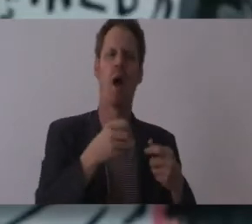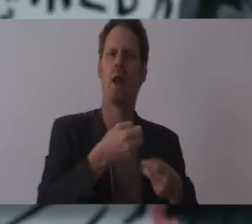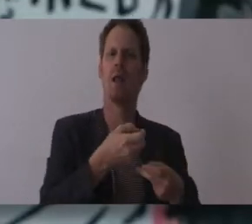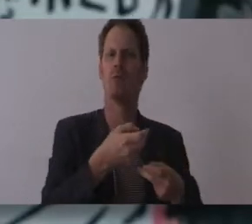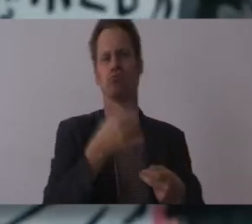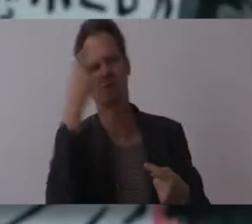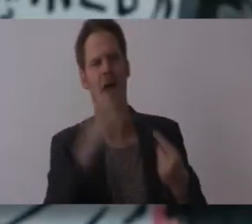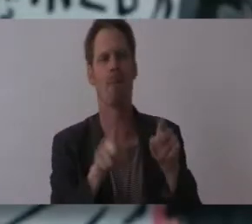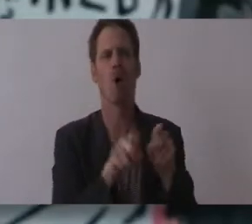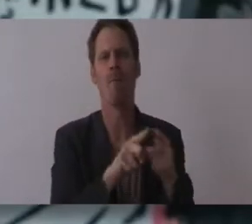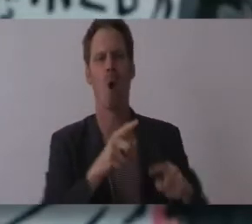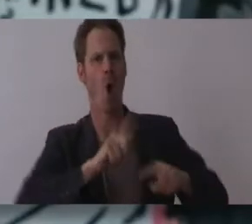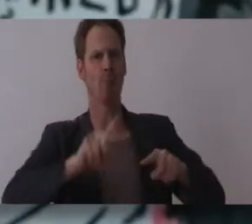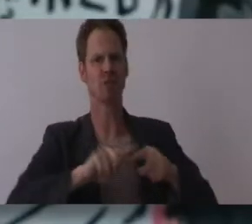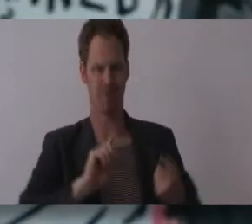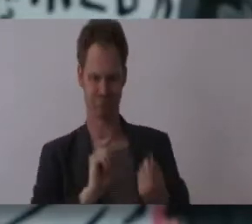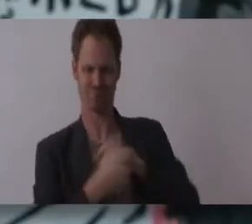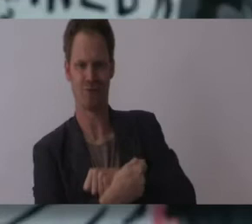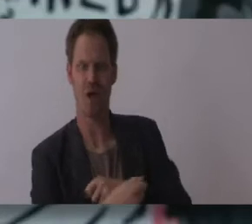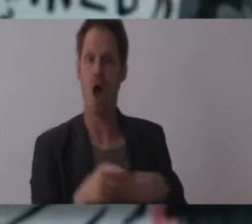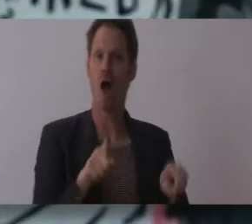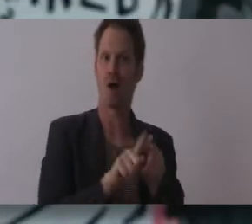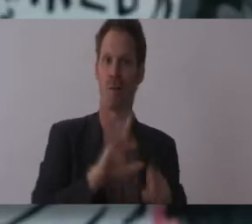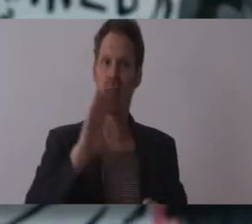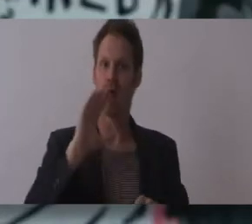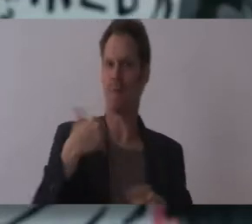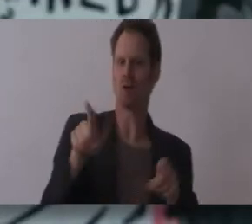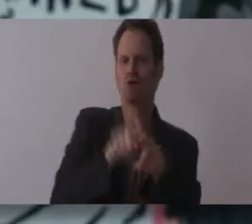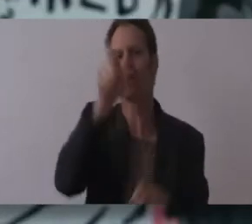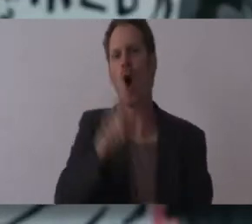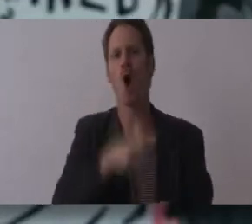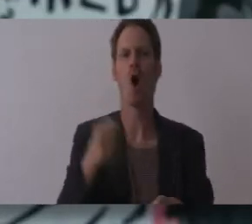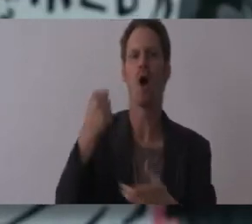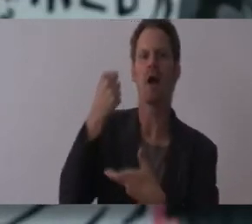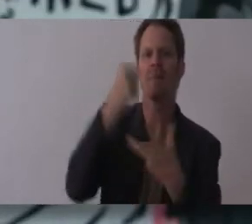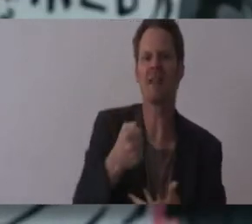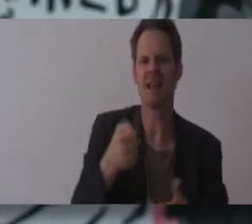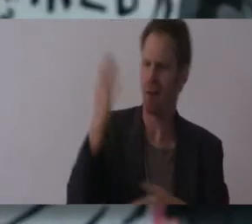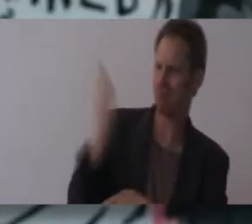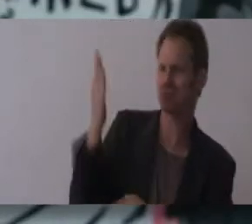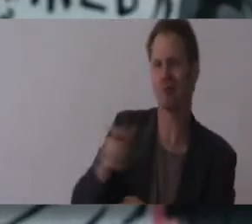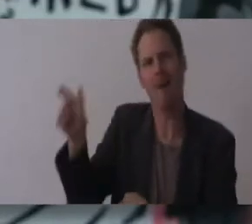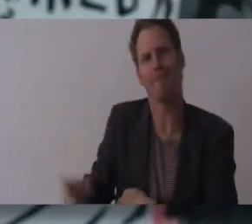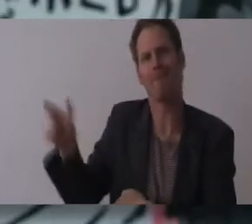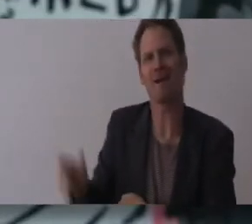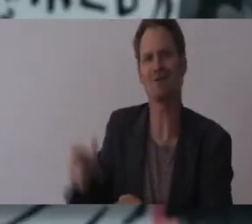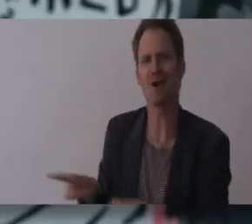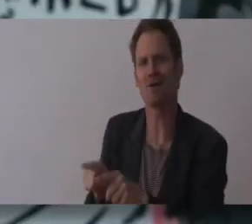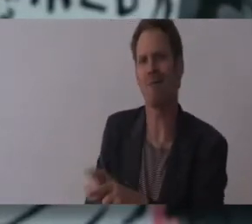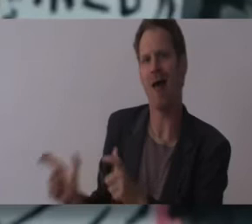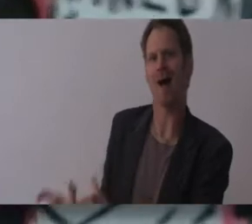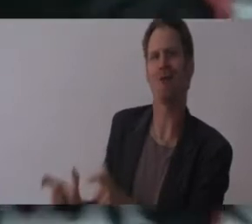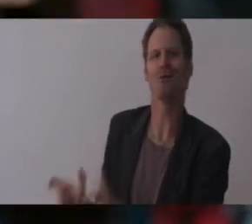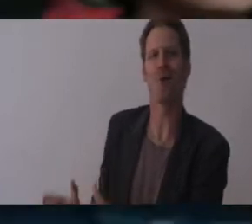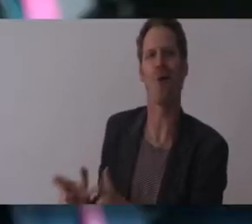cautionner, puisque tout système oppresseur a besoin de sa résistance, mais de maîtriser cette